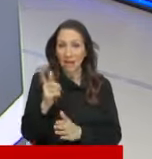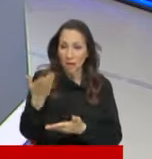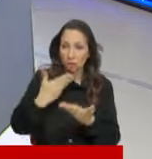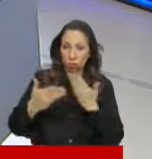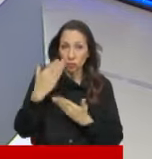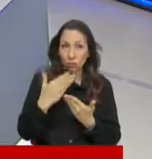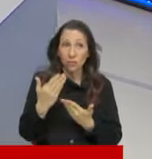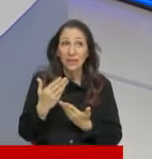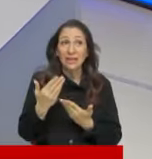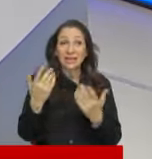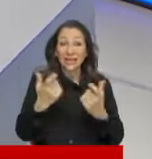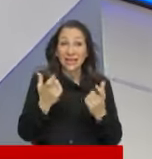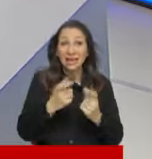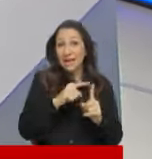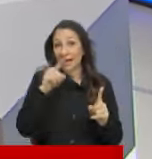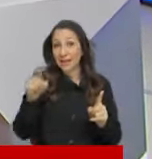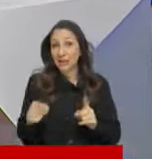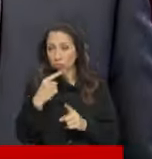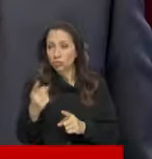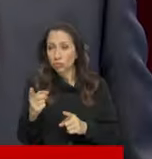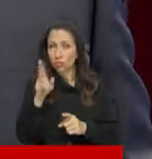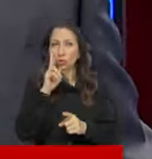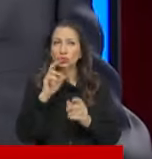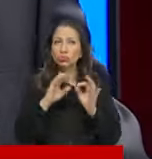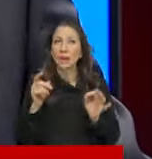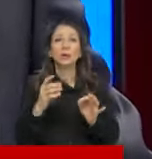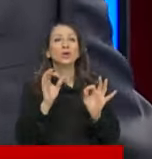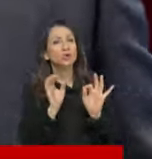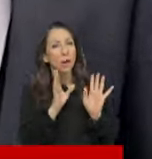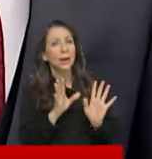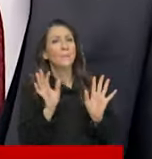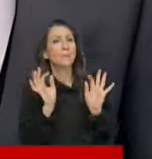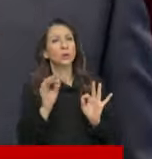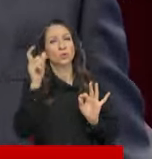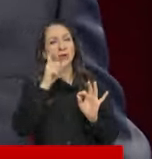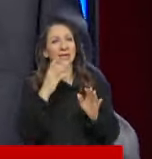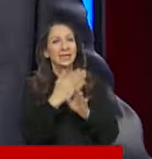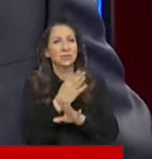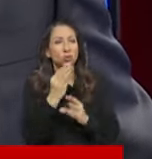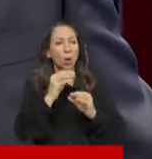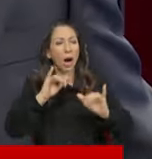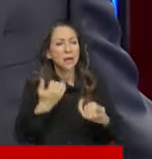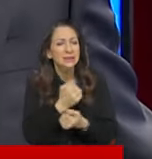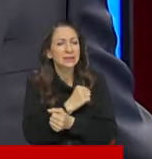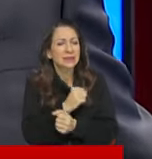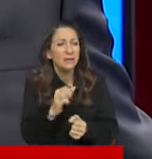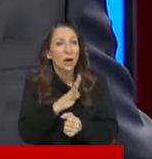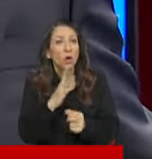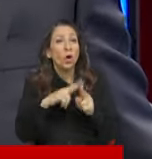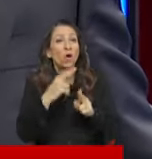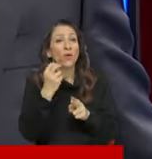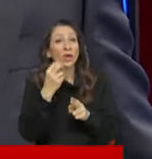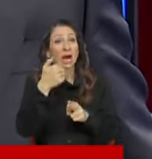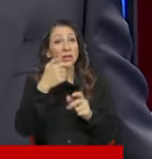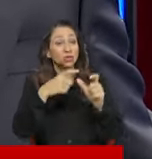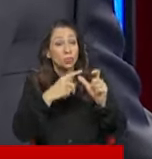anlatıyorsunuz Nereden nereye geldik de diyor musunuz Son bir söz Şöyle ki Mutlaka Türkiye gerçekten büyük bedeller ödedi özellikle pandemi ile ve